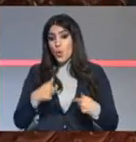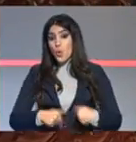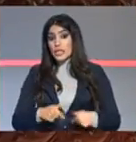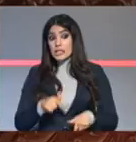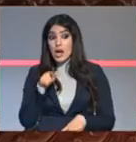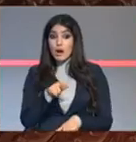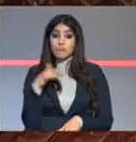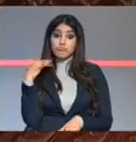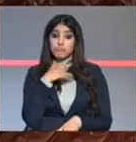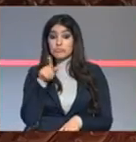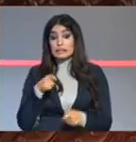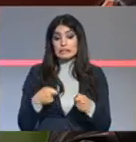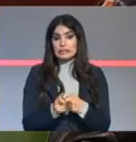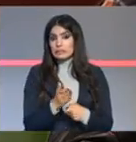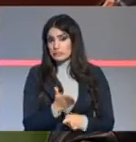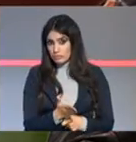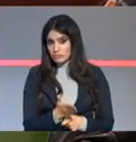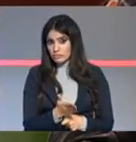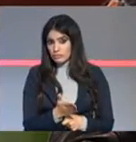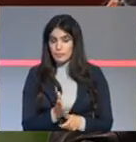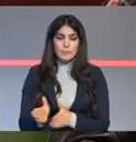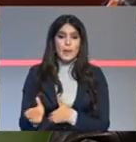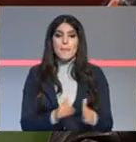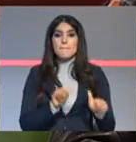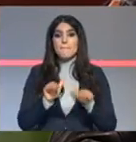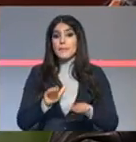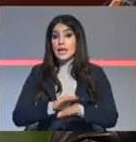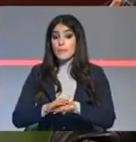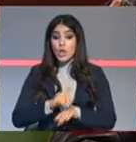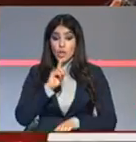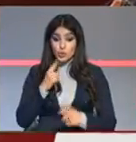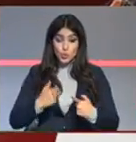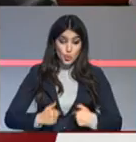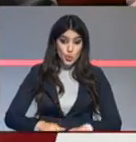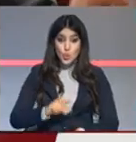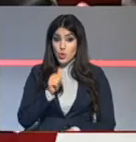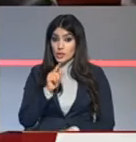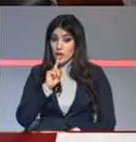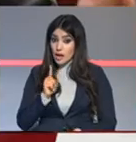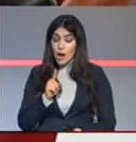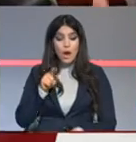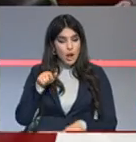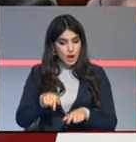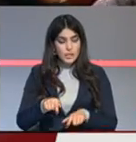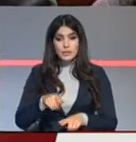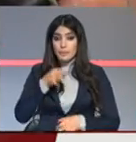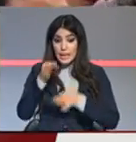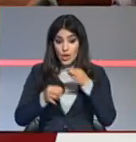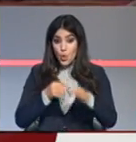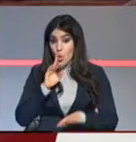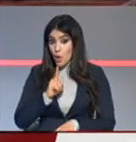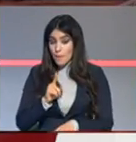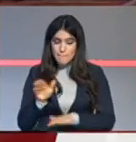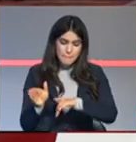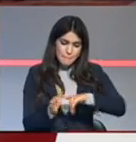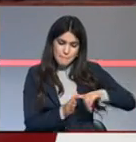يمس بنزاهة أي كان. وفي ذات السياق شدد رئيس الحكومة على ضرورة ترشيد الخطاب السياسي